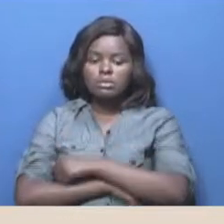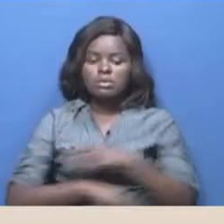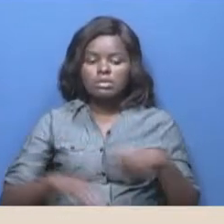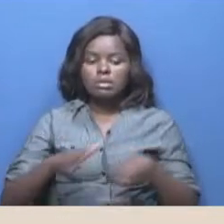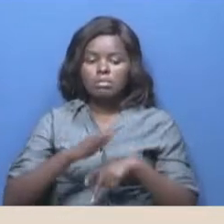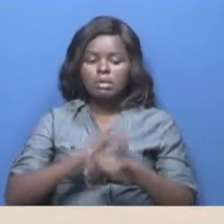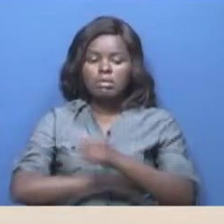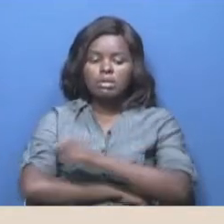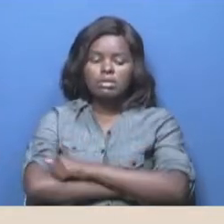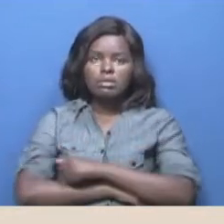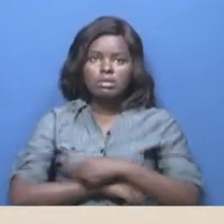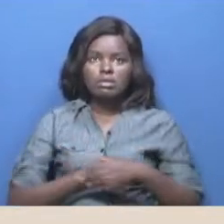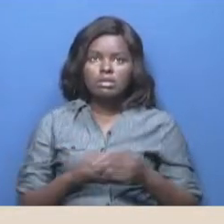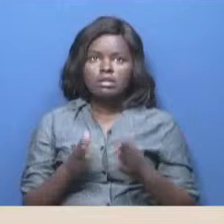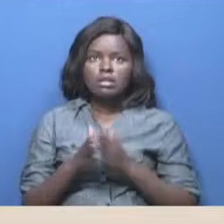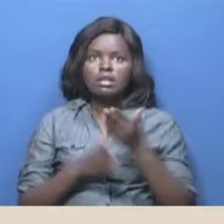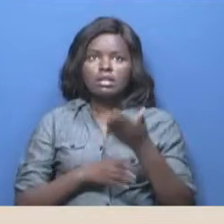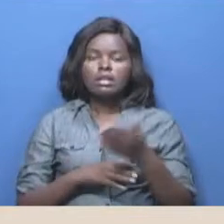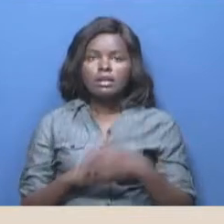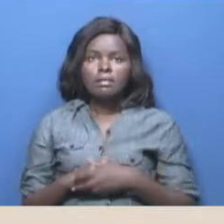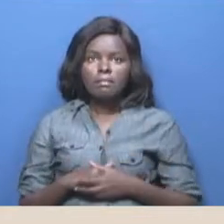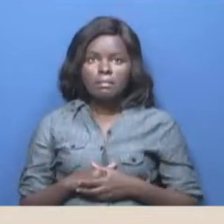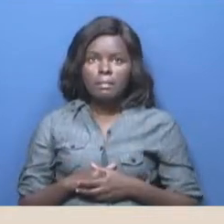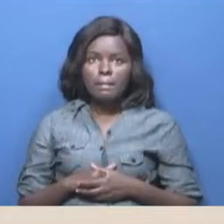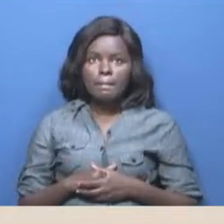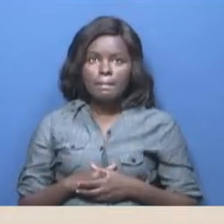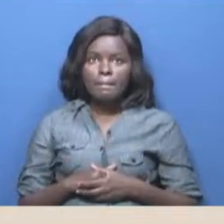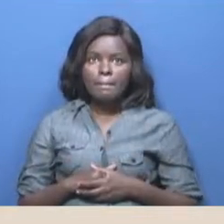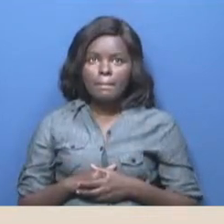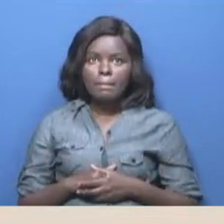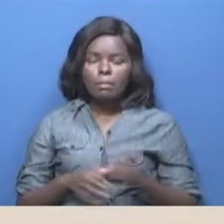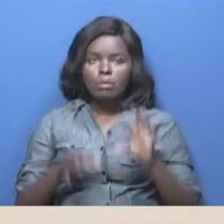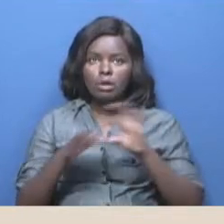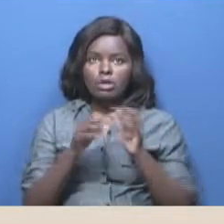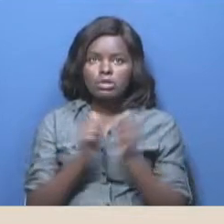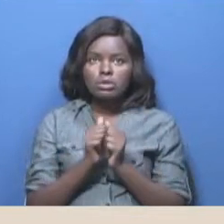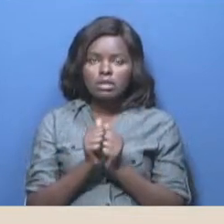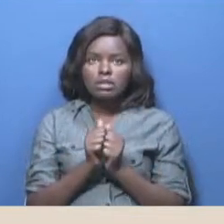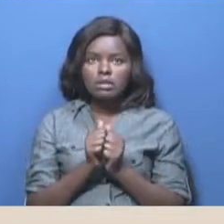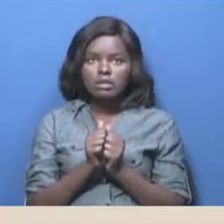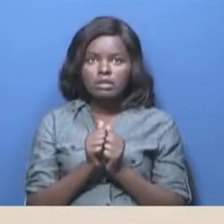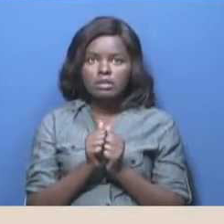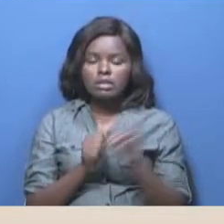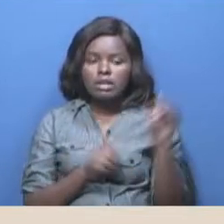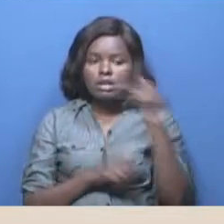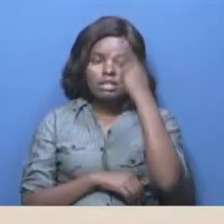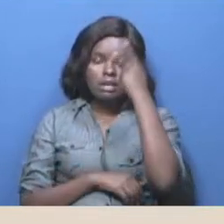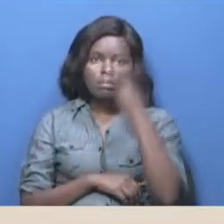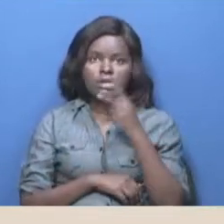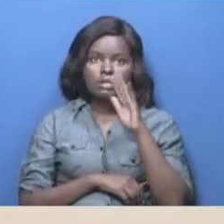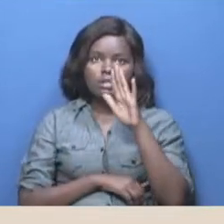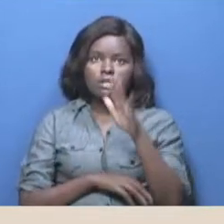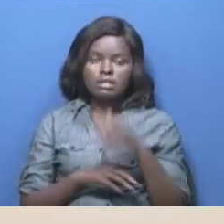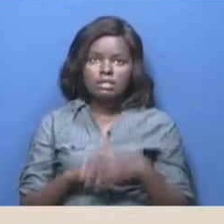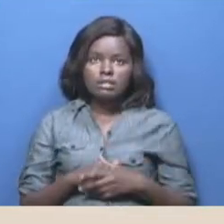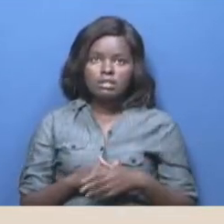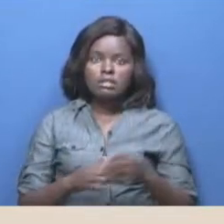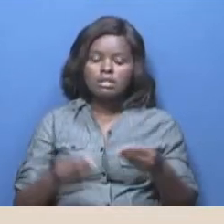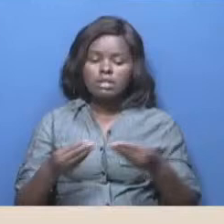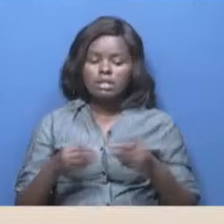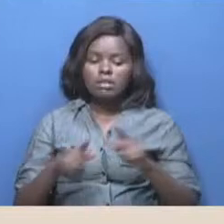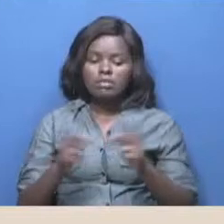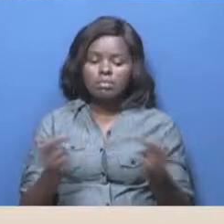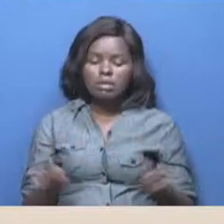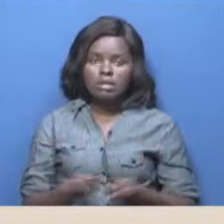schools, na twĩ hau ũguo nĩtuonire manyitane ũguo ma-request aciari ao mamahe handũ